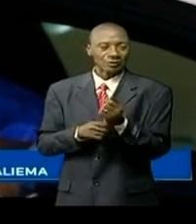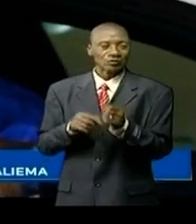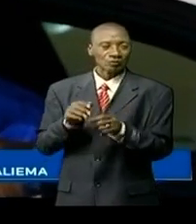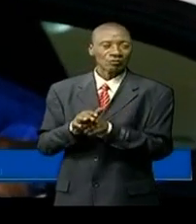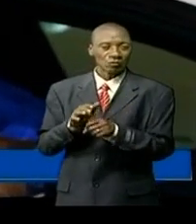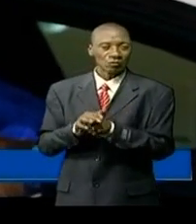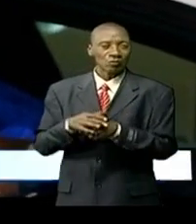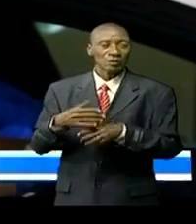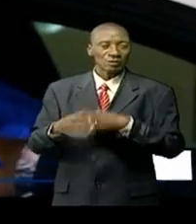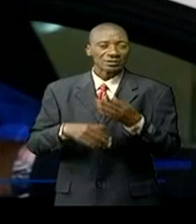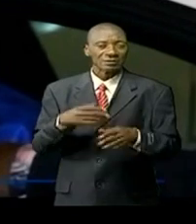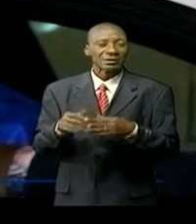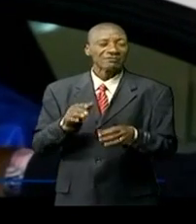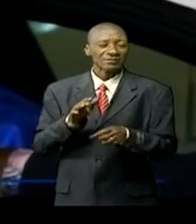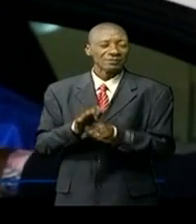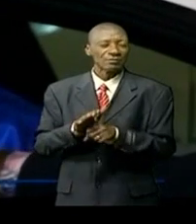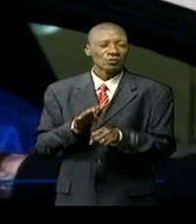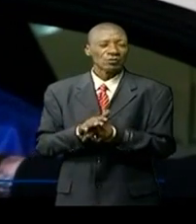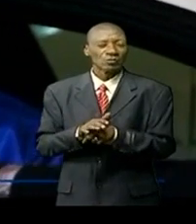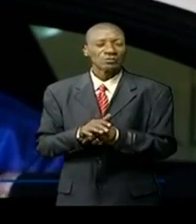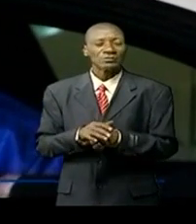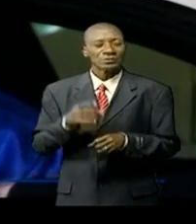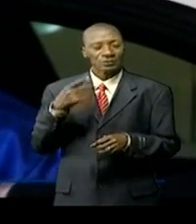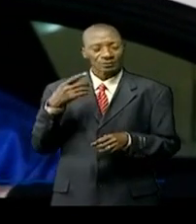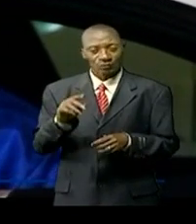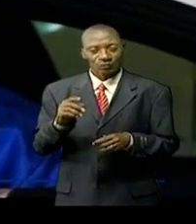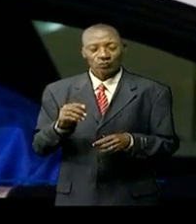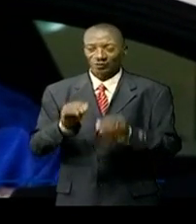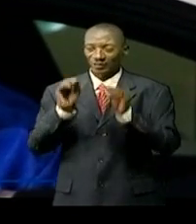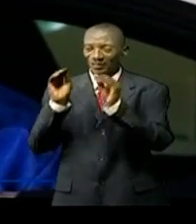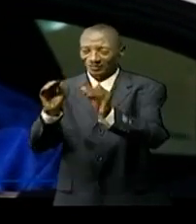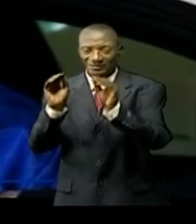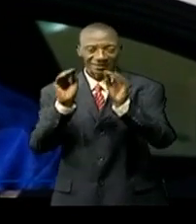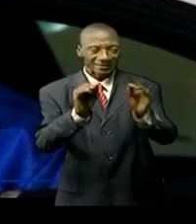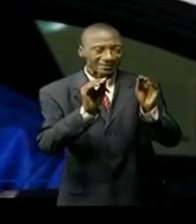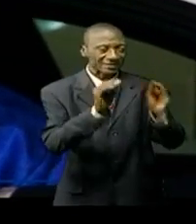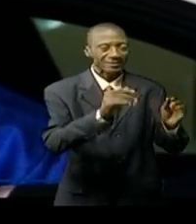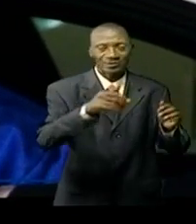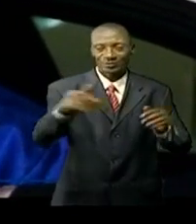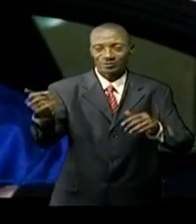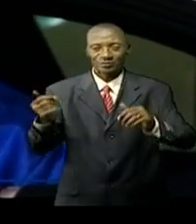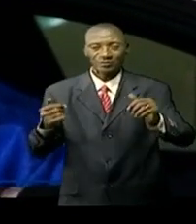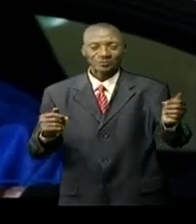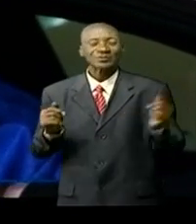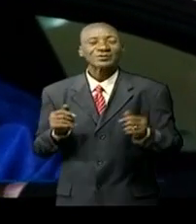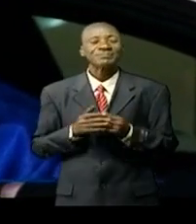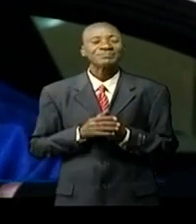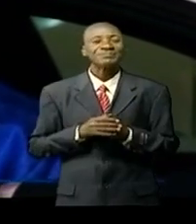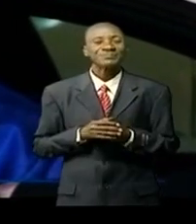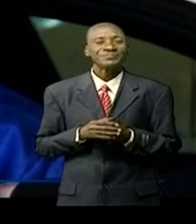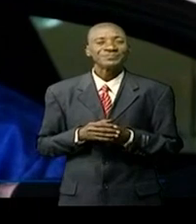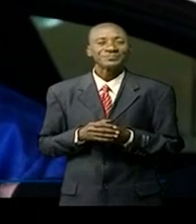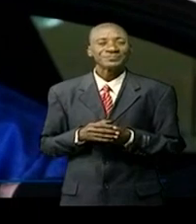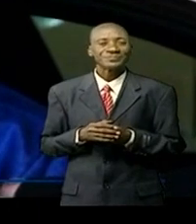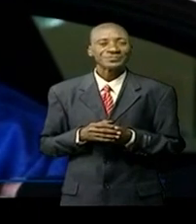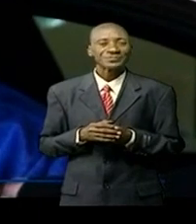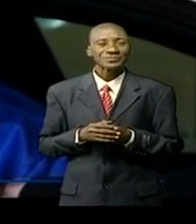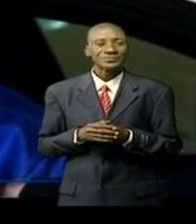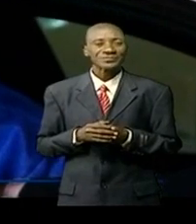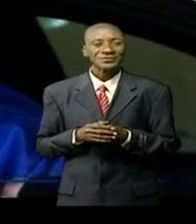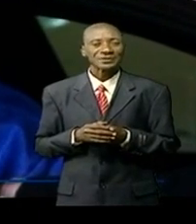de me donner, de me transmettre leur savoir. Et il est de notre devoir aussi de faire de même pour les